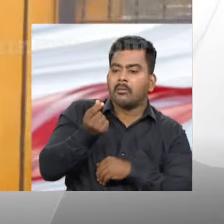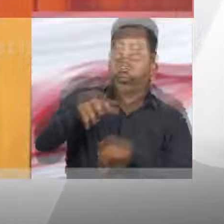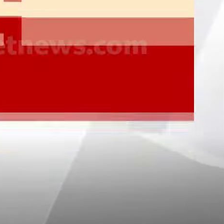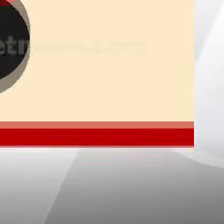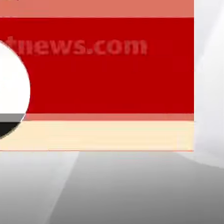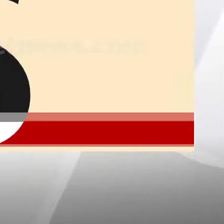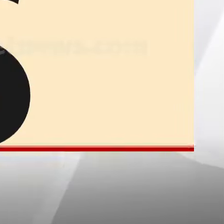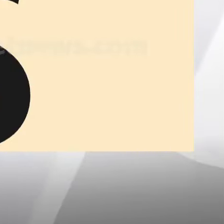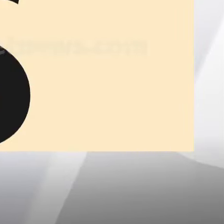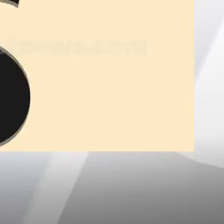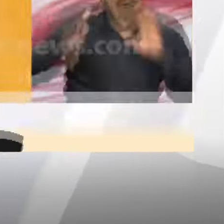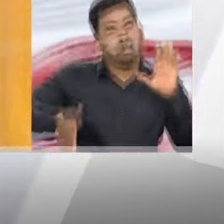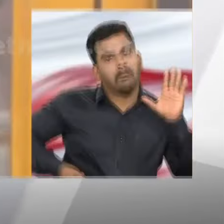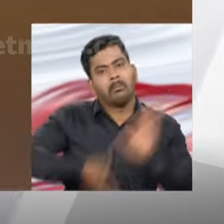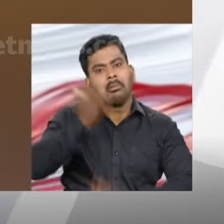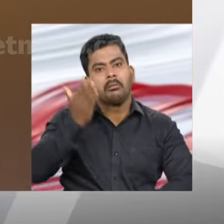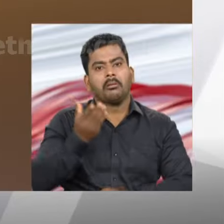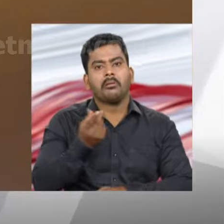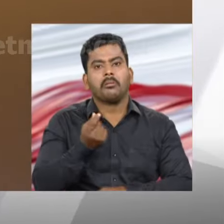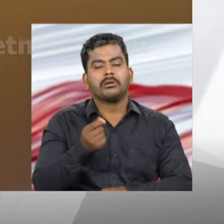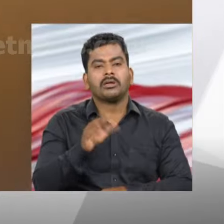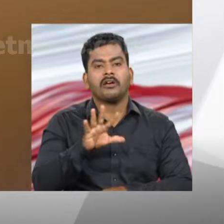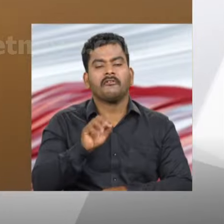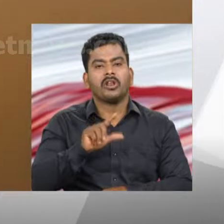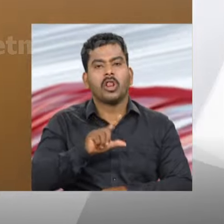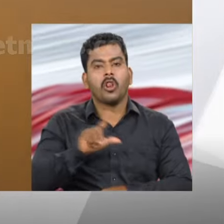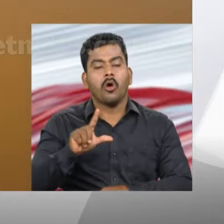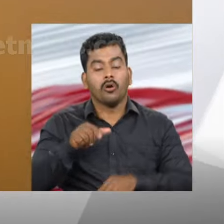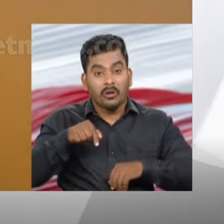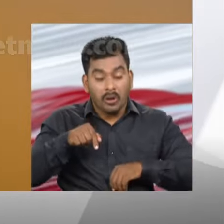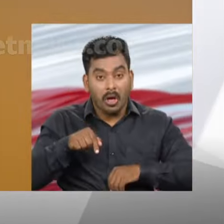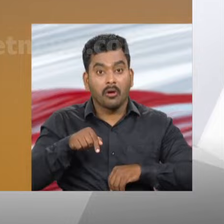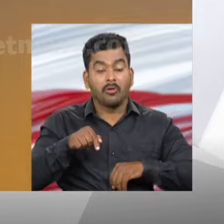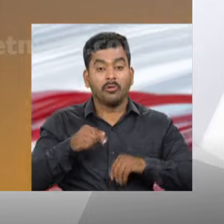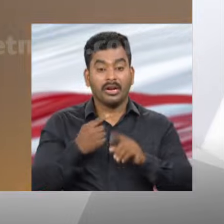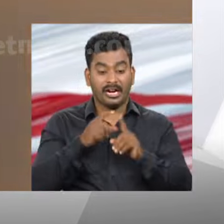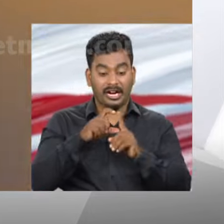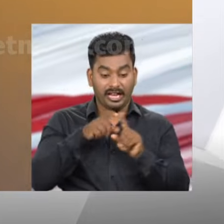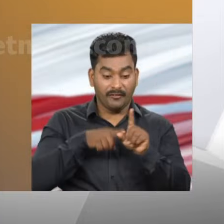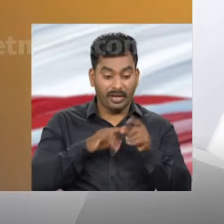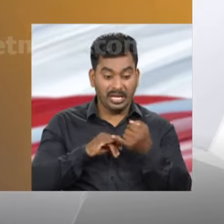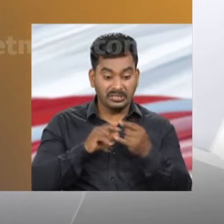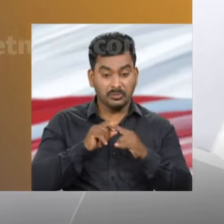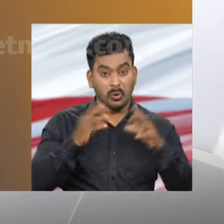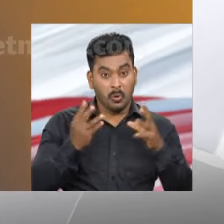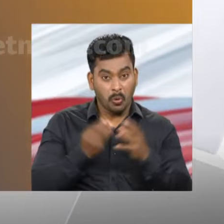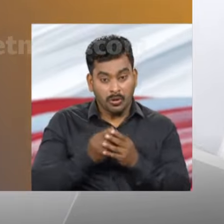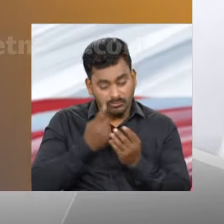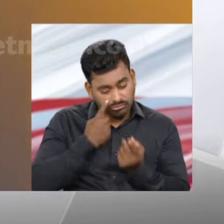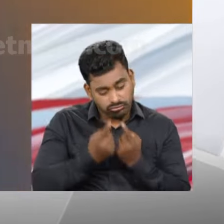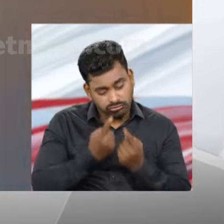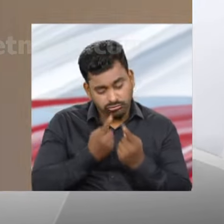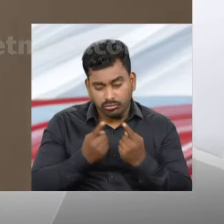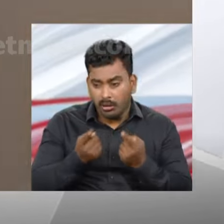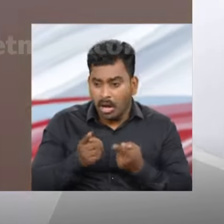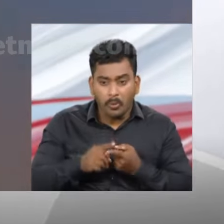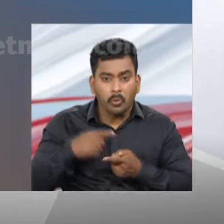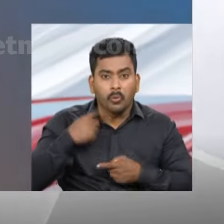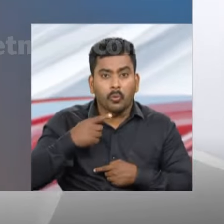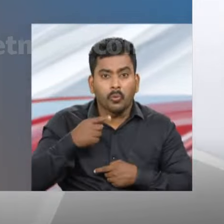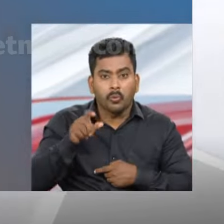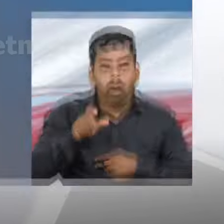ഇവിടേക്ക് എത്തിയിട്ടുണ്ട്. കാസർഗോഡ് DYSP അടക്കമുള്ള സംഘങ്ങൾ ഇപ്പോൾ ഉപ്പളയിലേക്ക് തിരിച്ചിട്ടുണ്ട്. പോലീസ് അന്വേഷണത്തിൽ മാത്രമേ കൂടുതൽ